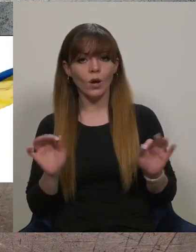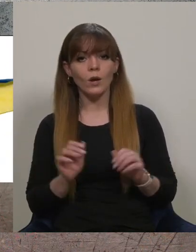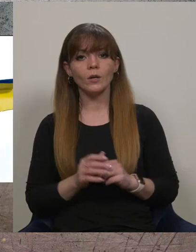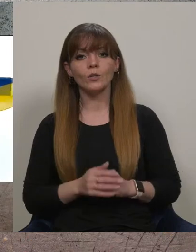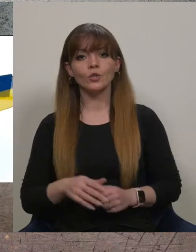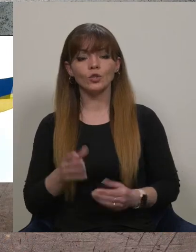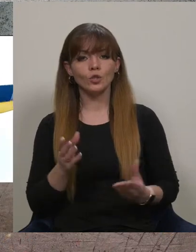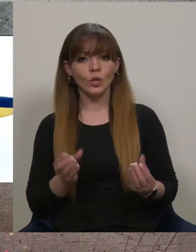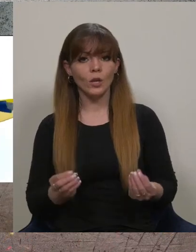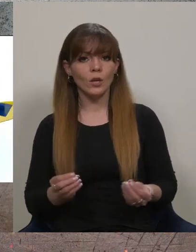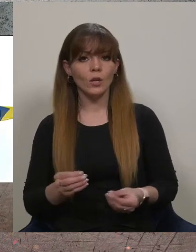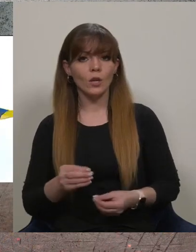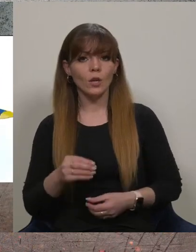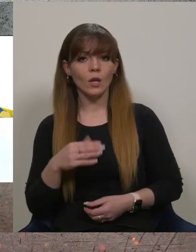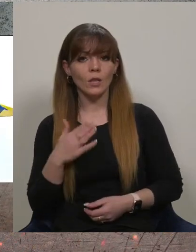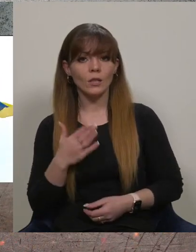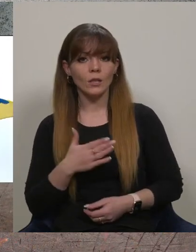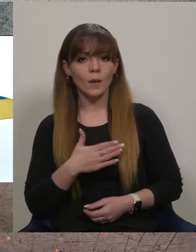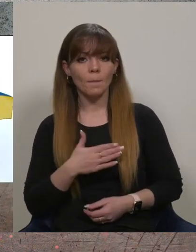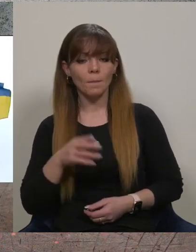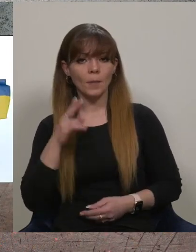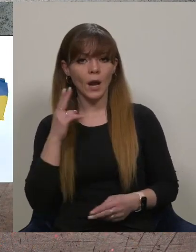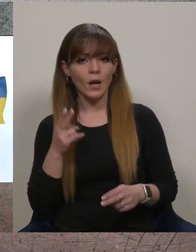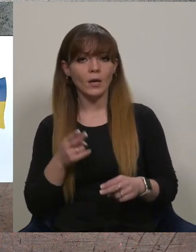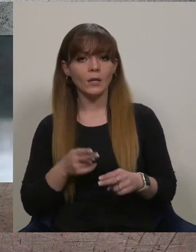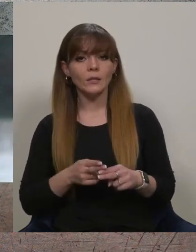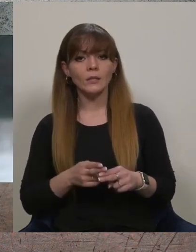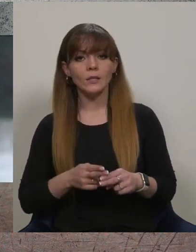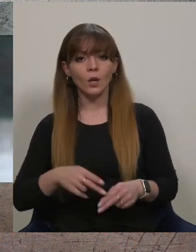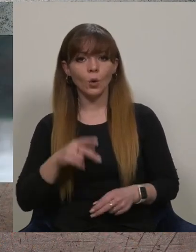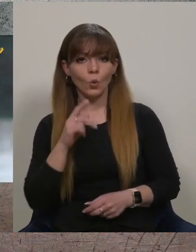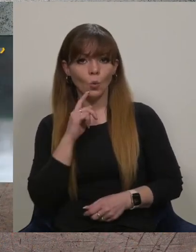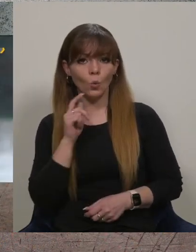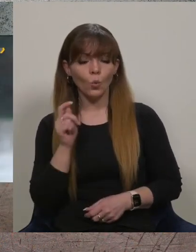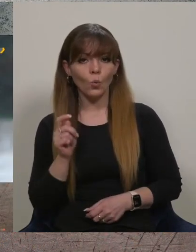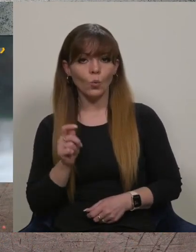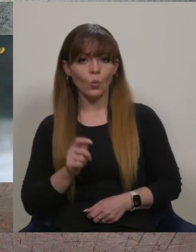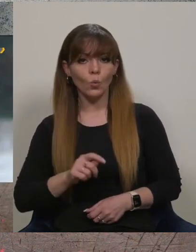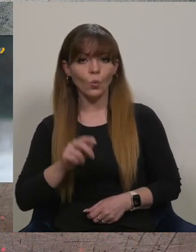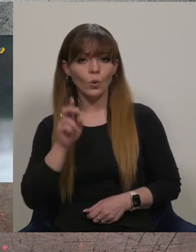воля. Ще нам, браття